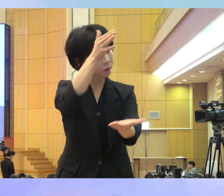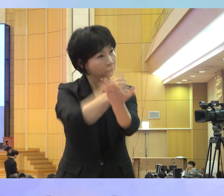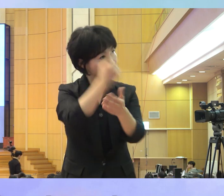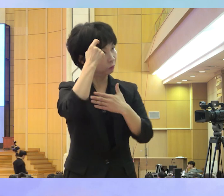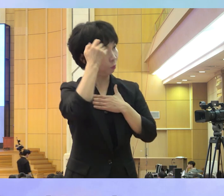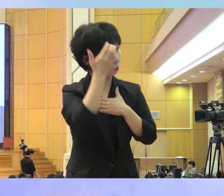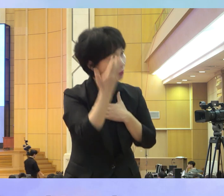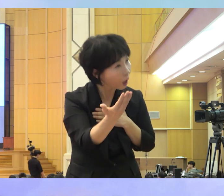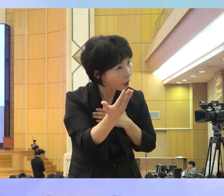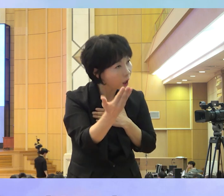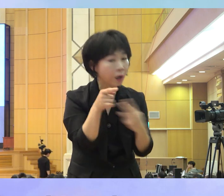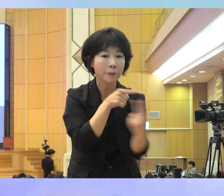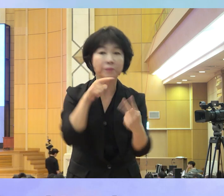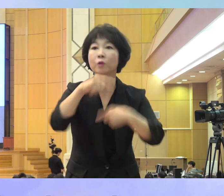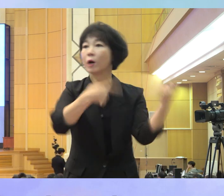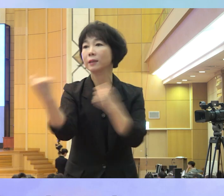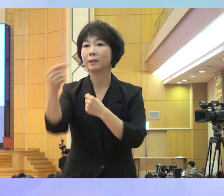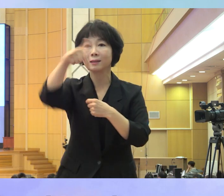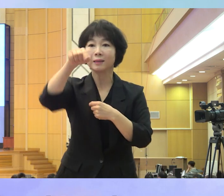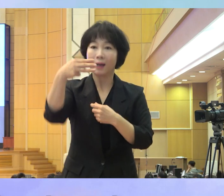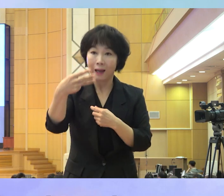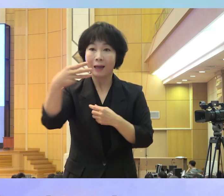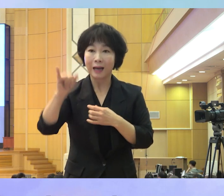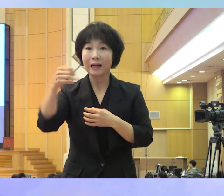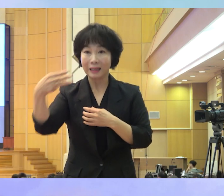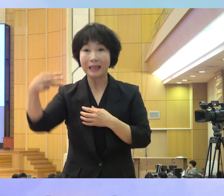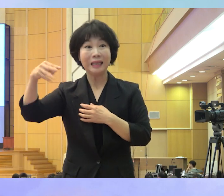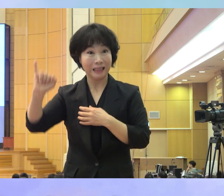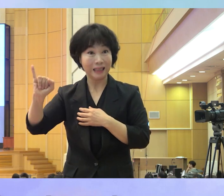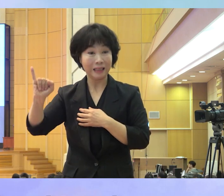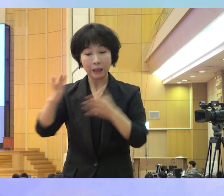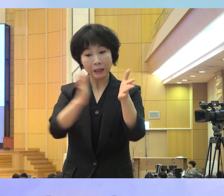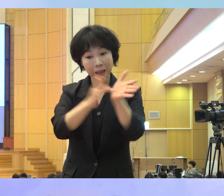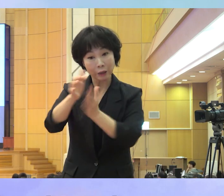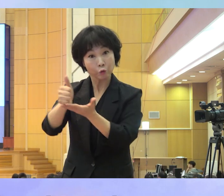그리스도냐? 다시 한번 갈릴리 예수.